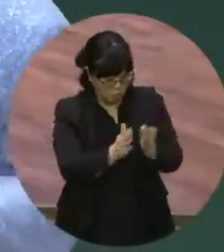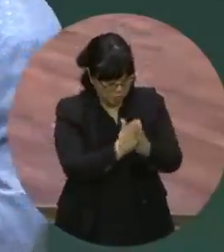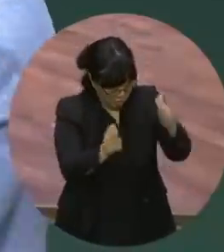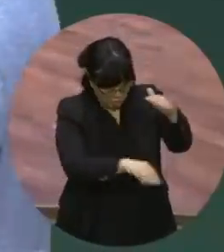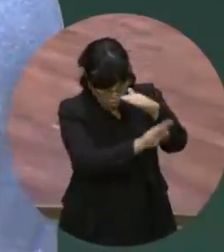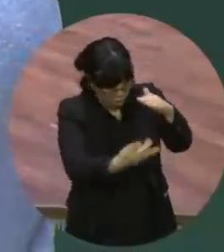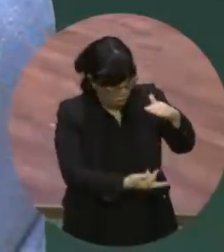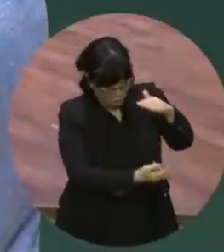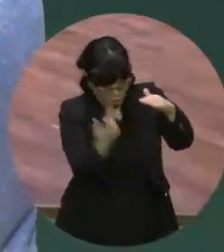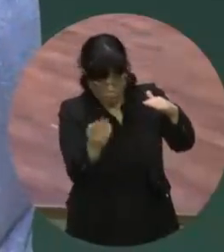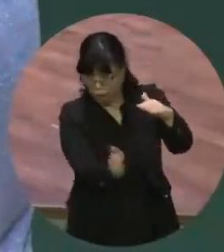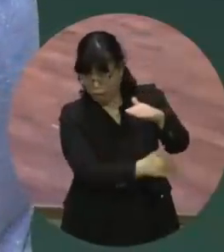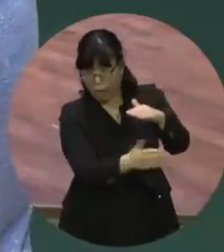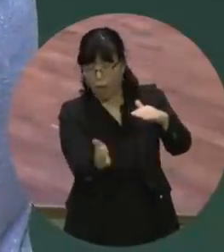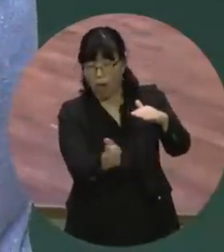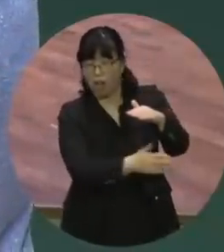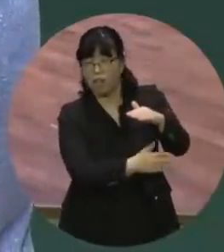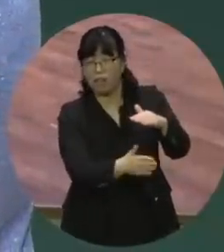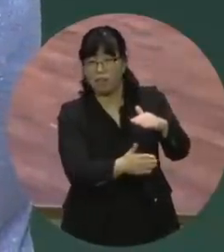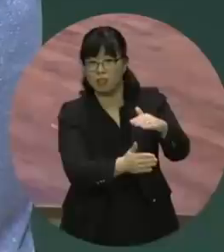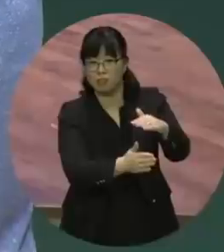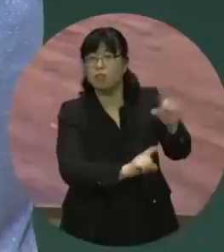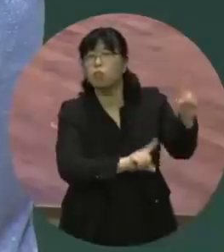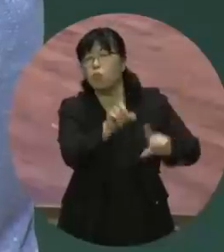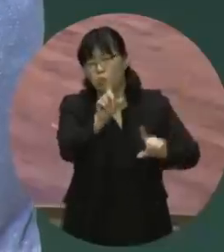자입니다. 남을 자. 남을 자가 뭡니까?